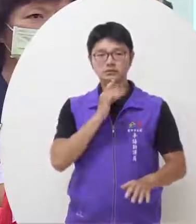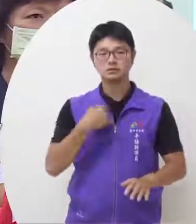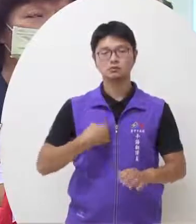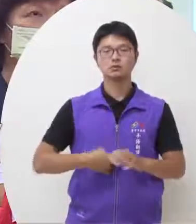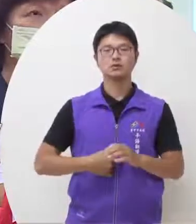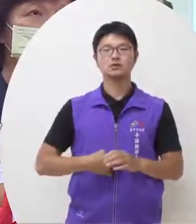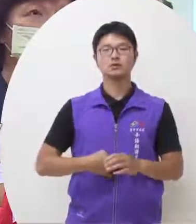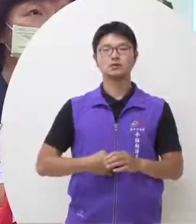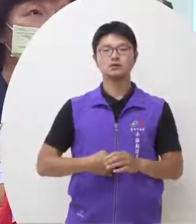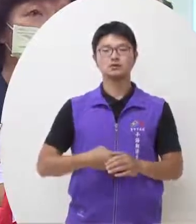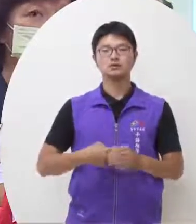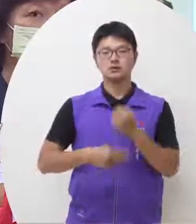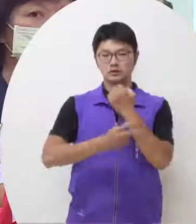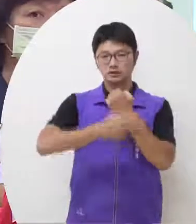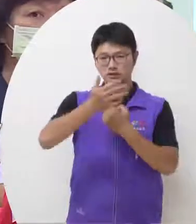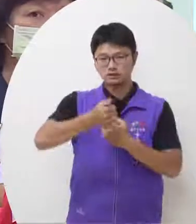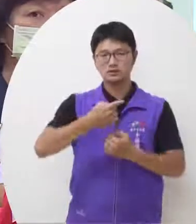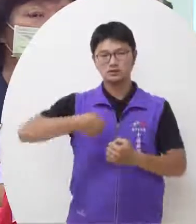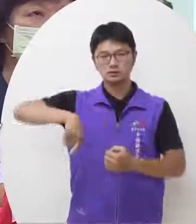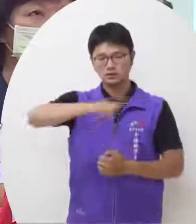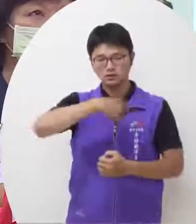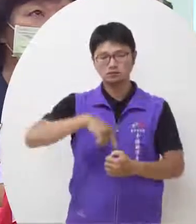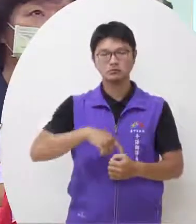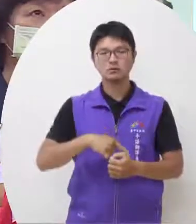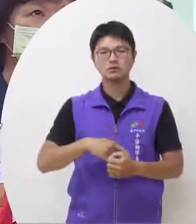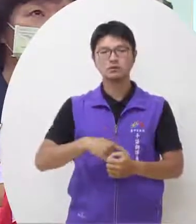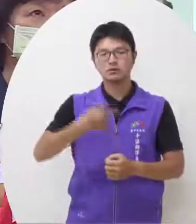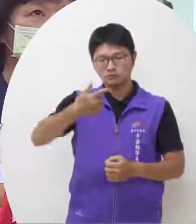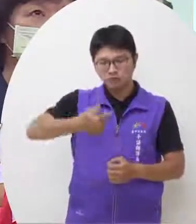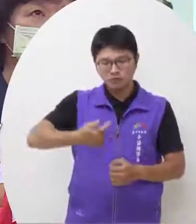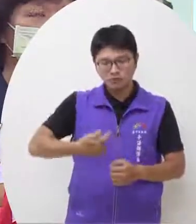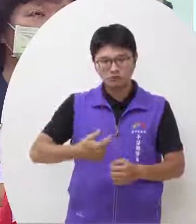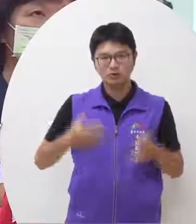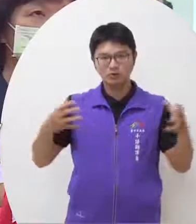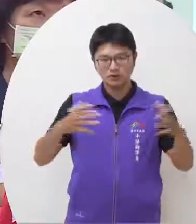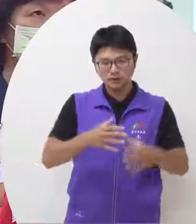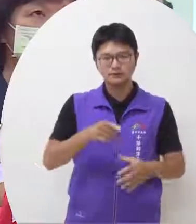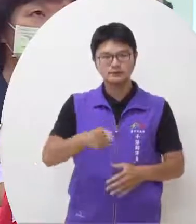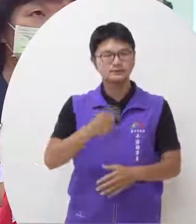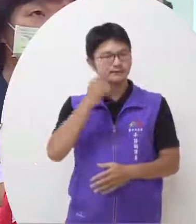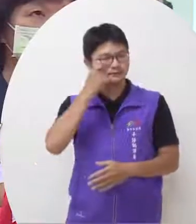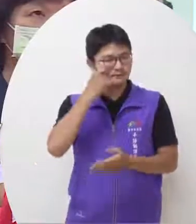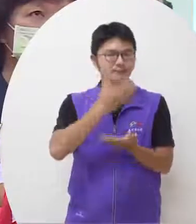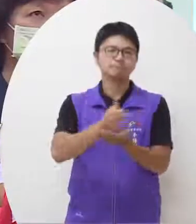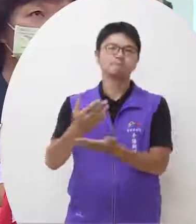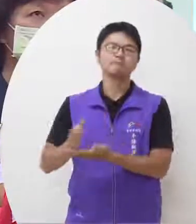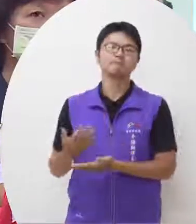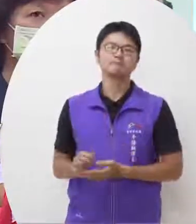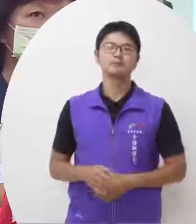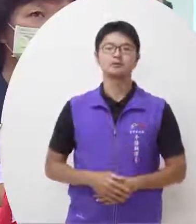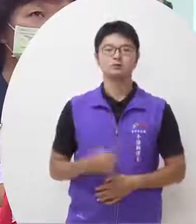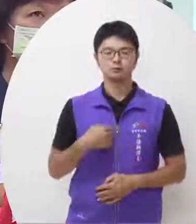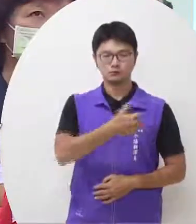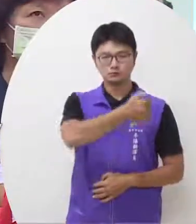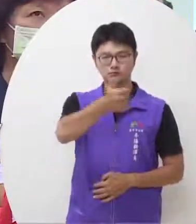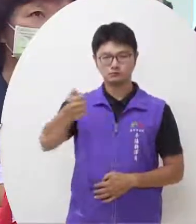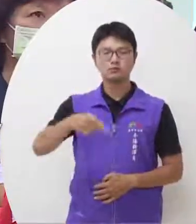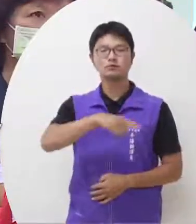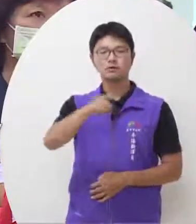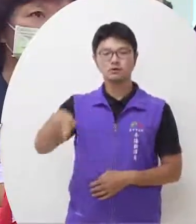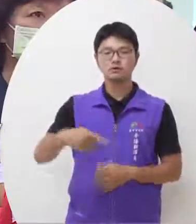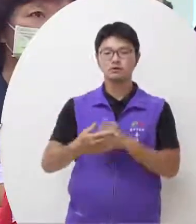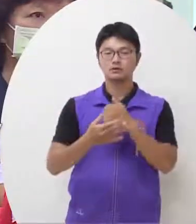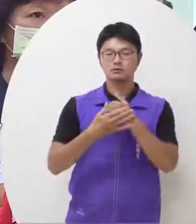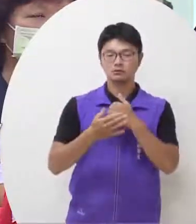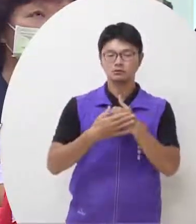下，一度一度慢慢慢慢的度过这些难关。那我感谢他们为我们所有里